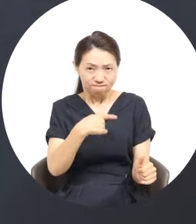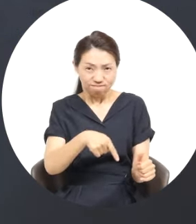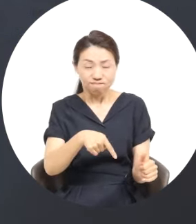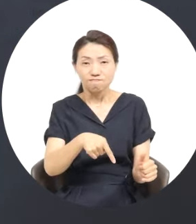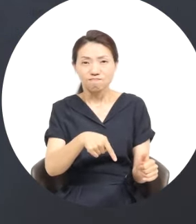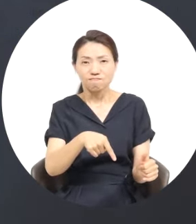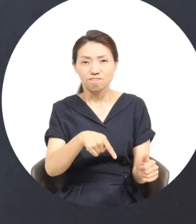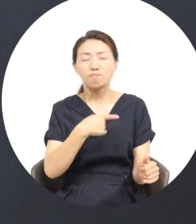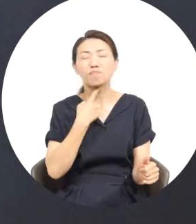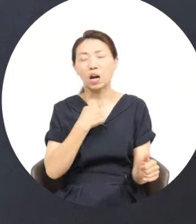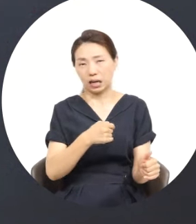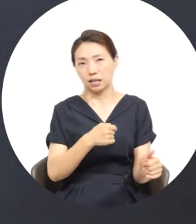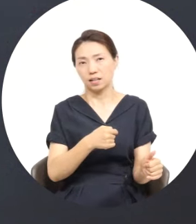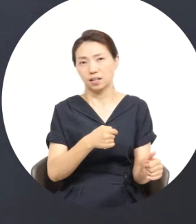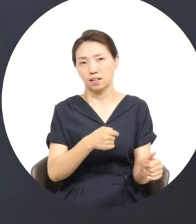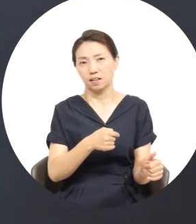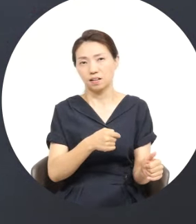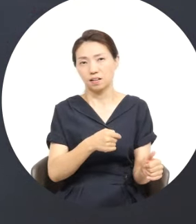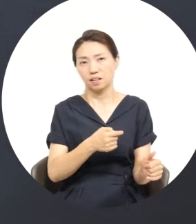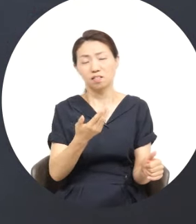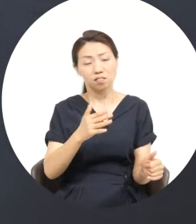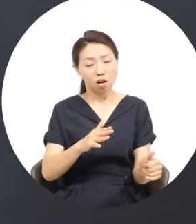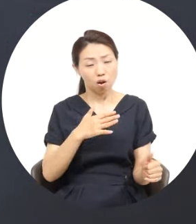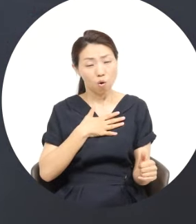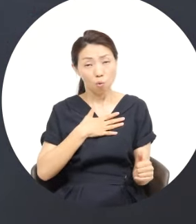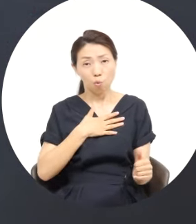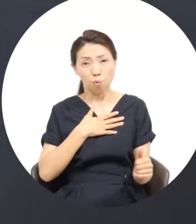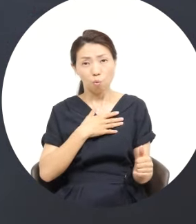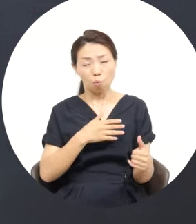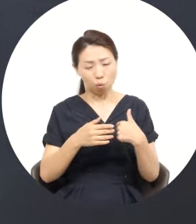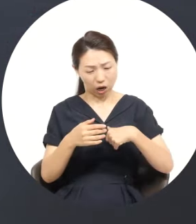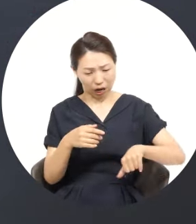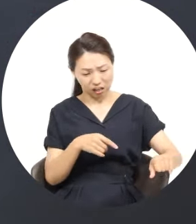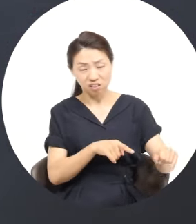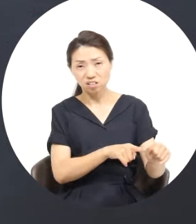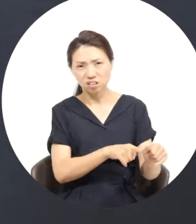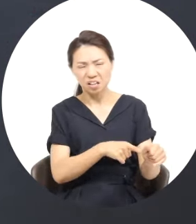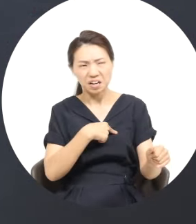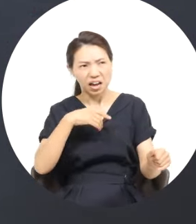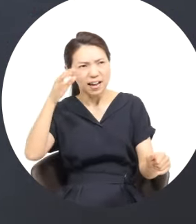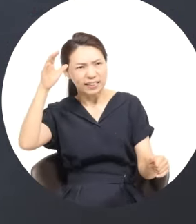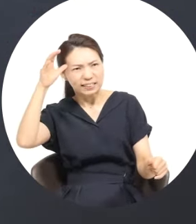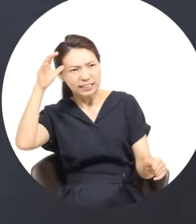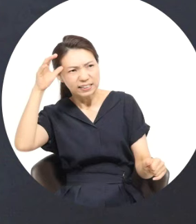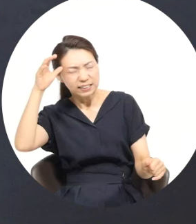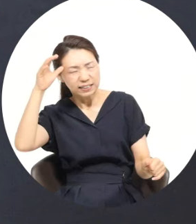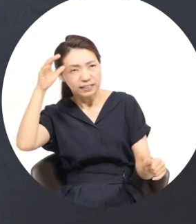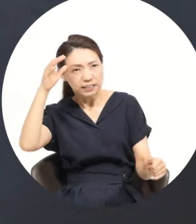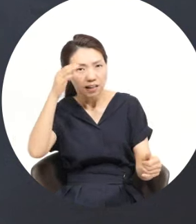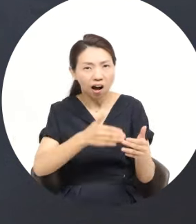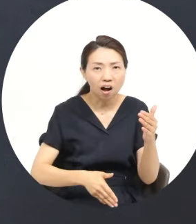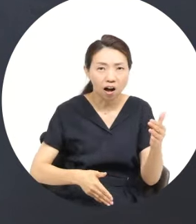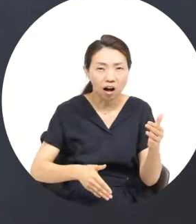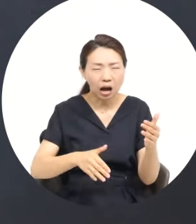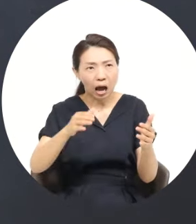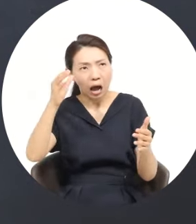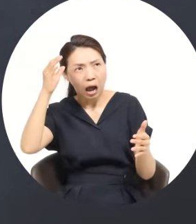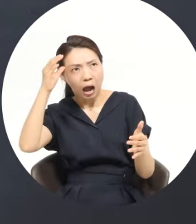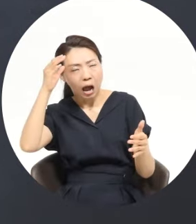제왕교육을 제대로 시킨다고 하는데 항상 자기 아들이 자기가 기대하는 만큼 안